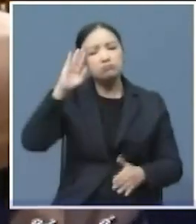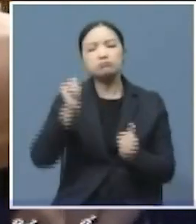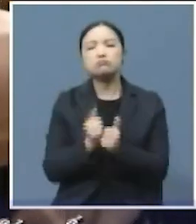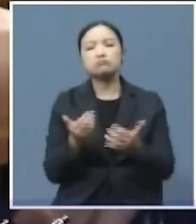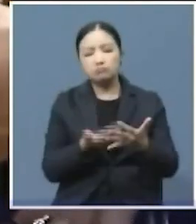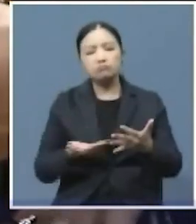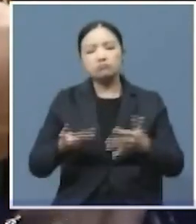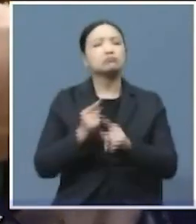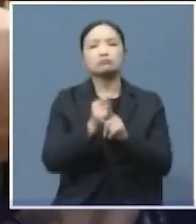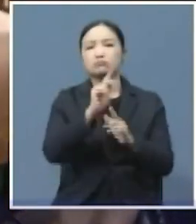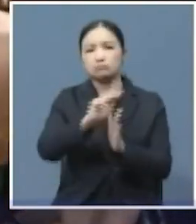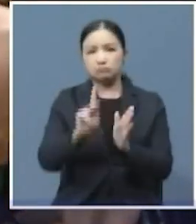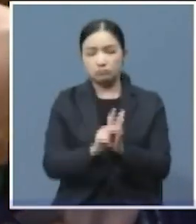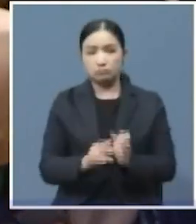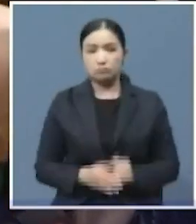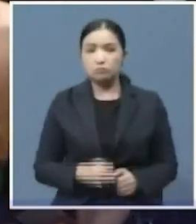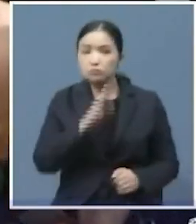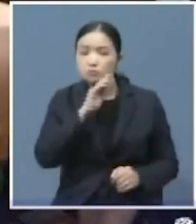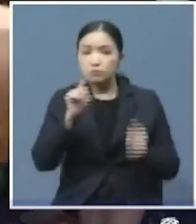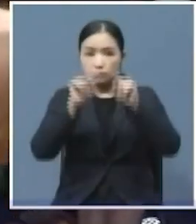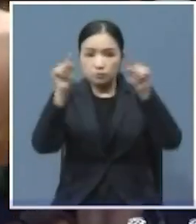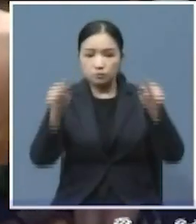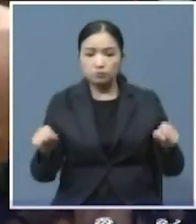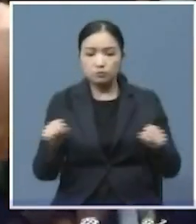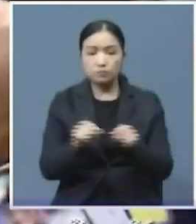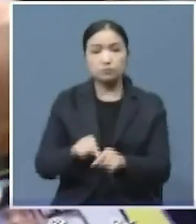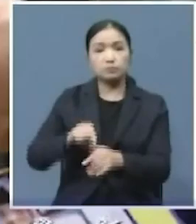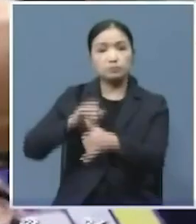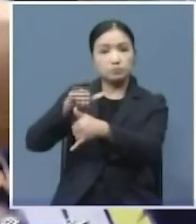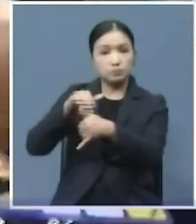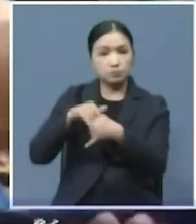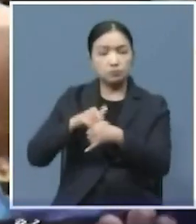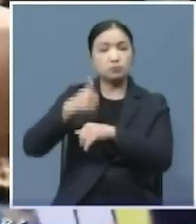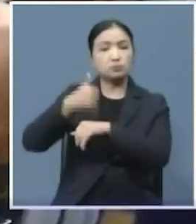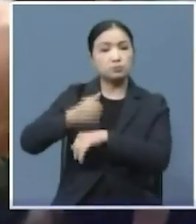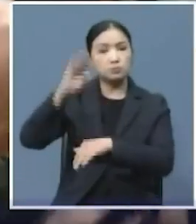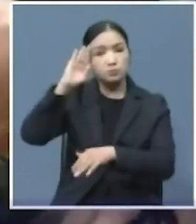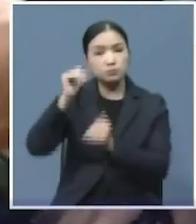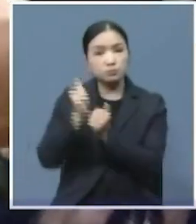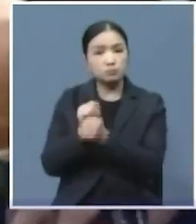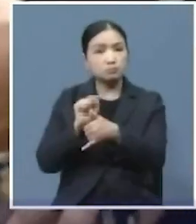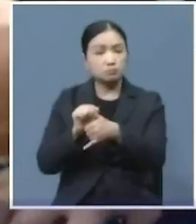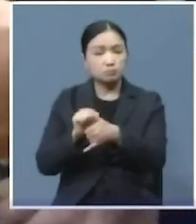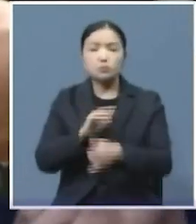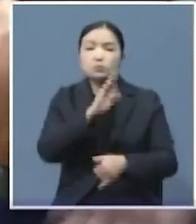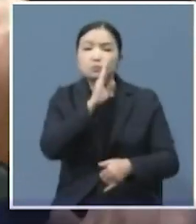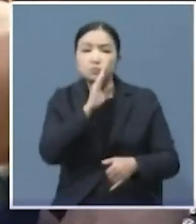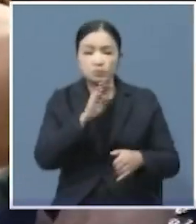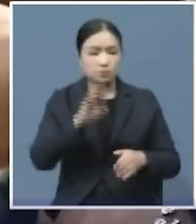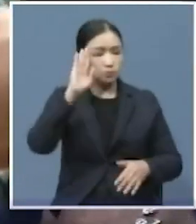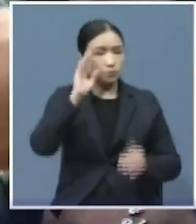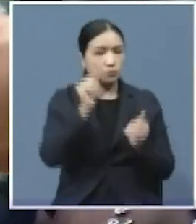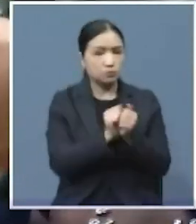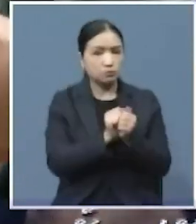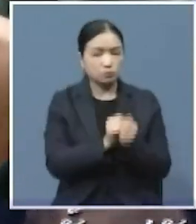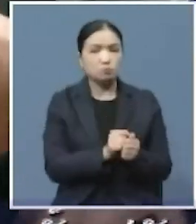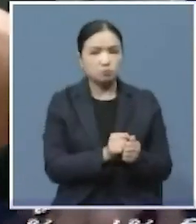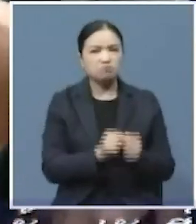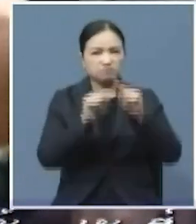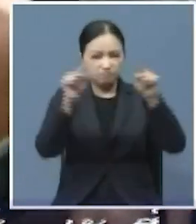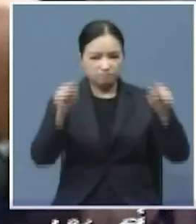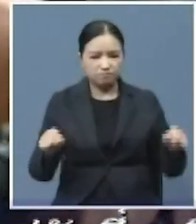ส่วนเรื่องการออกหมายเรียกพล.ตำรวจเอกต่อศักดิ์หากพนักงานสอบสวนยังไม่ออกหมายเรียกก็เชื่อว่าว่ามีขบวนการช่วย